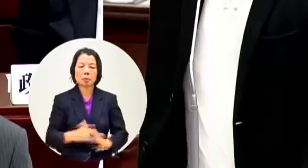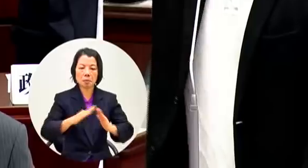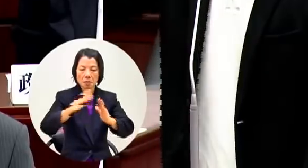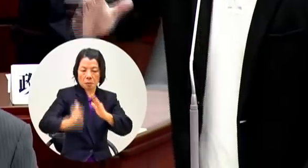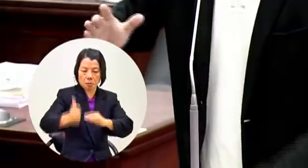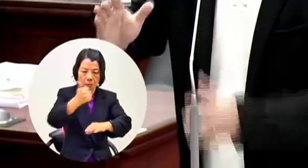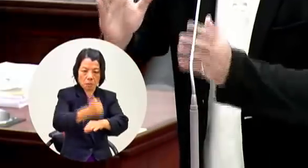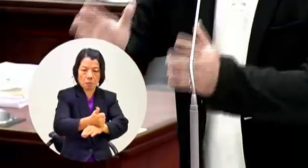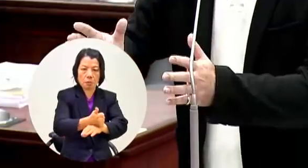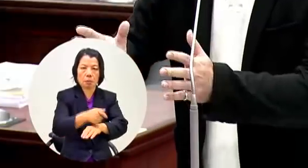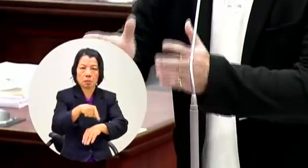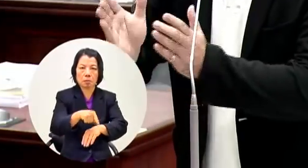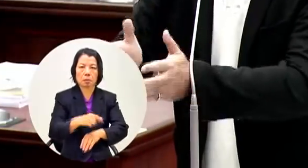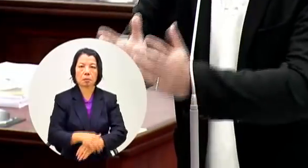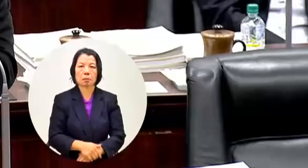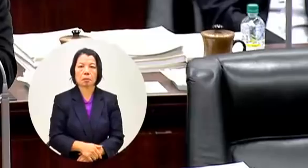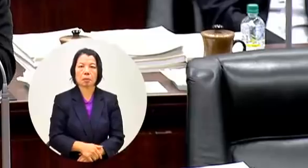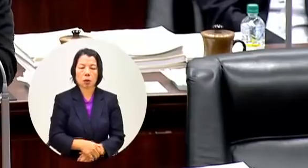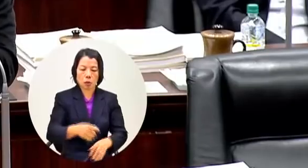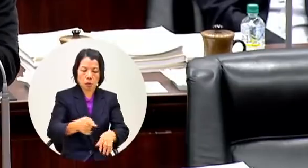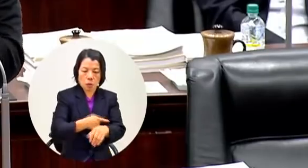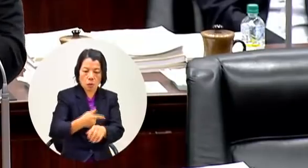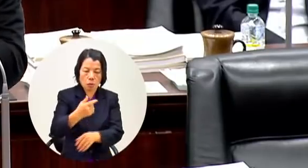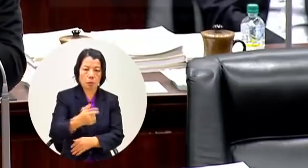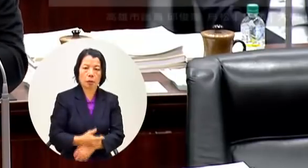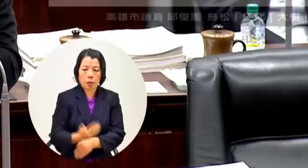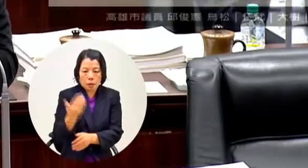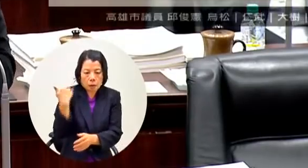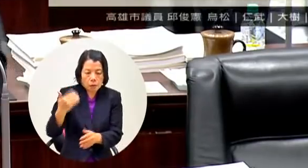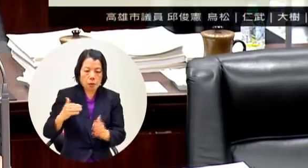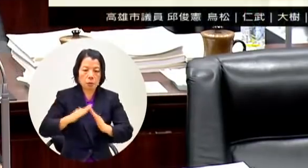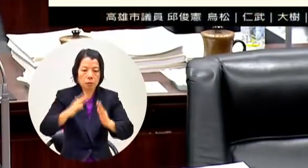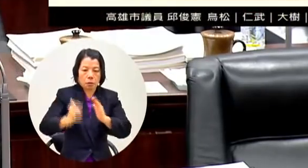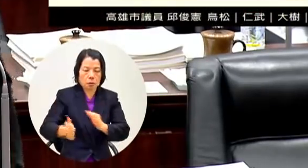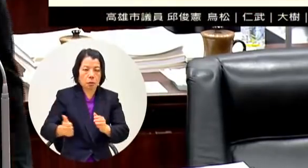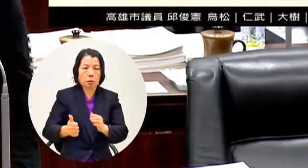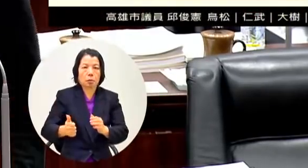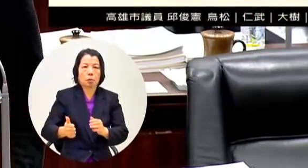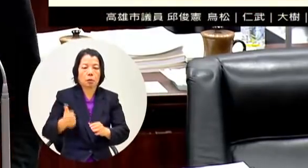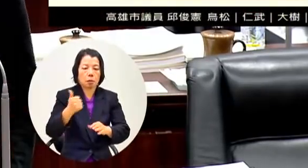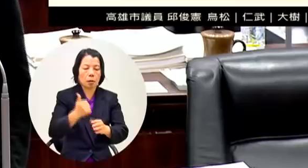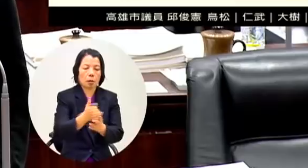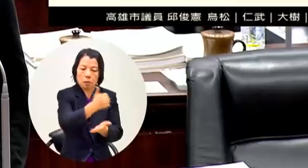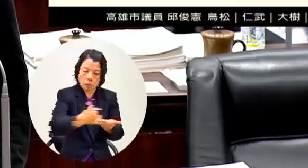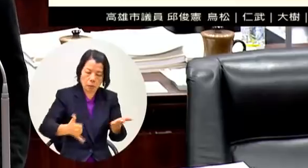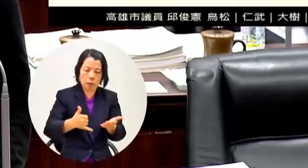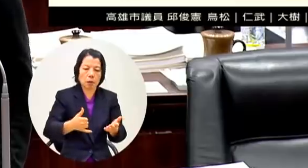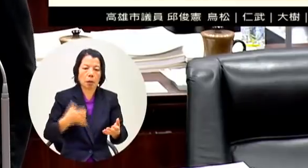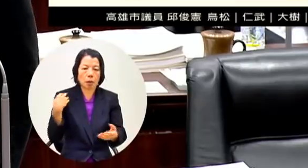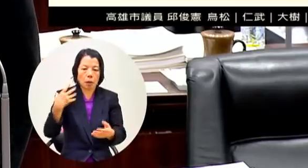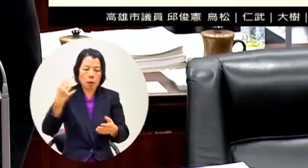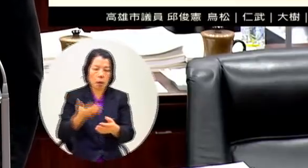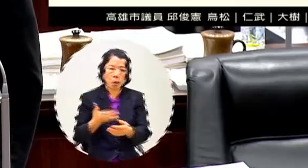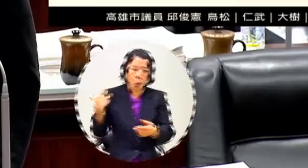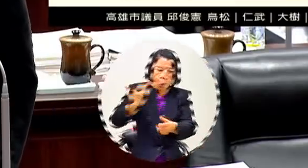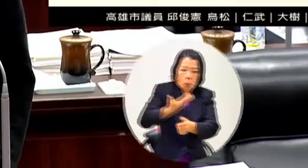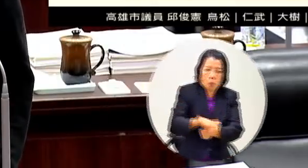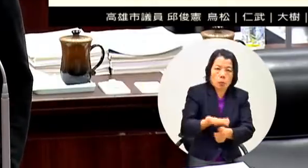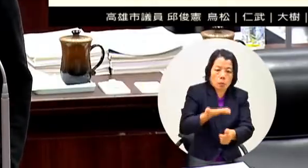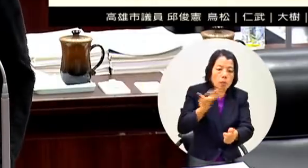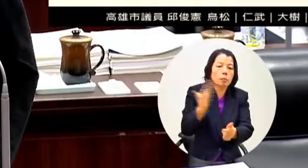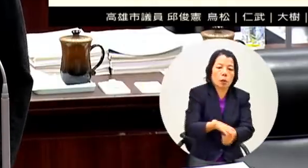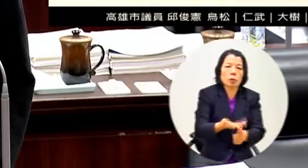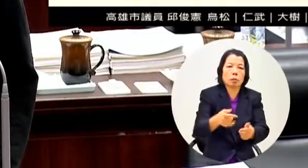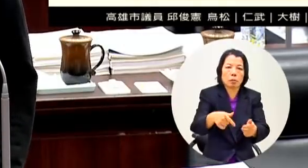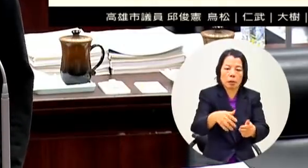从前任到现在其实留下来需要市府扛起更大的责任去解决的一个争议啦，所以市长也许很忙，可是、哦、我们听